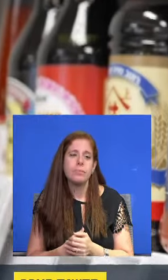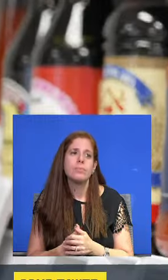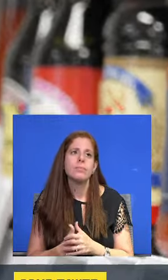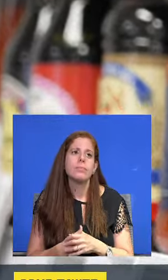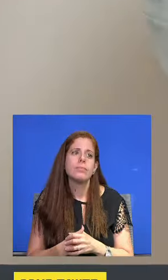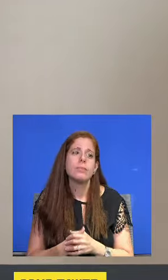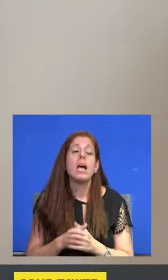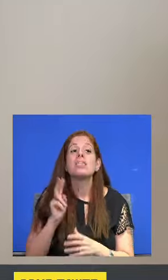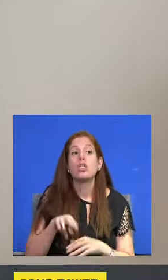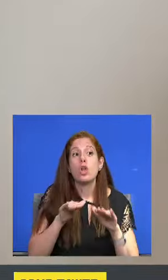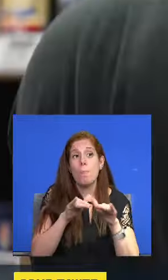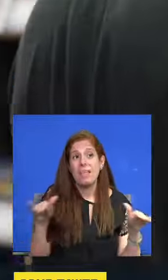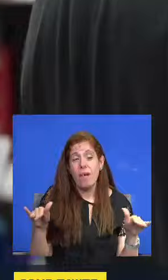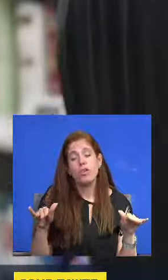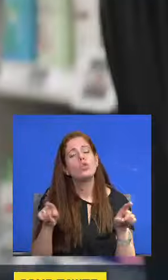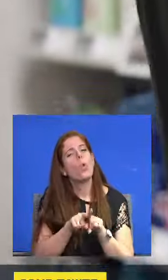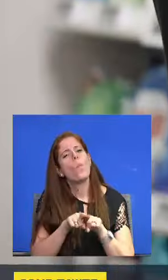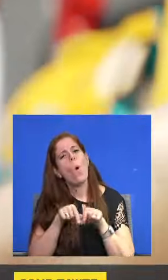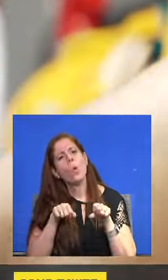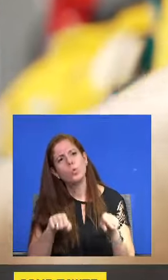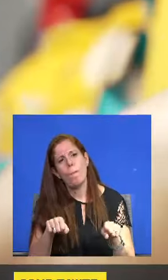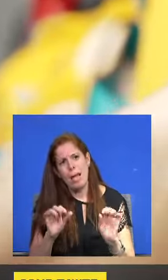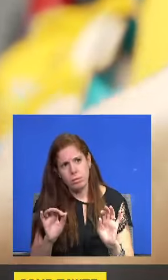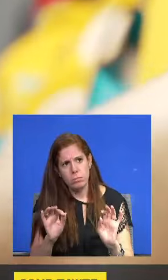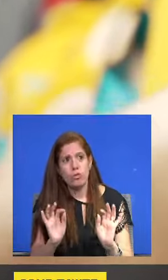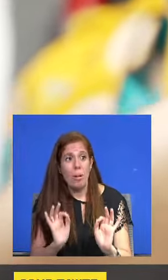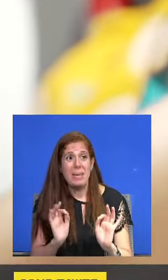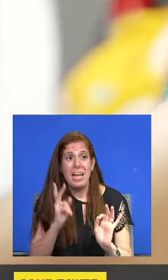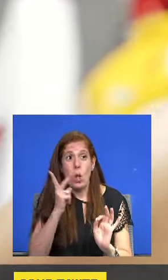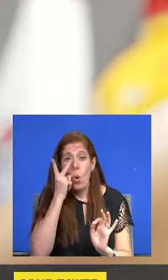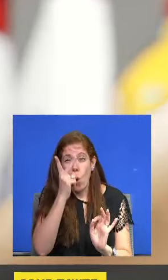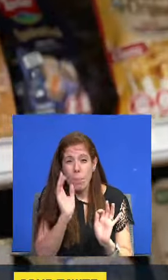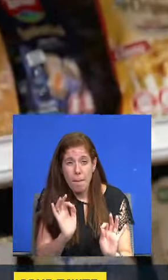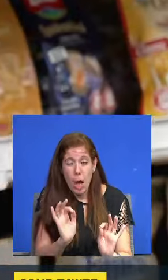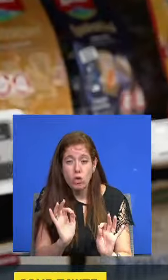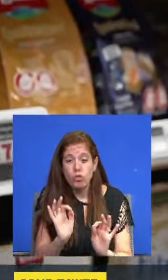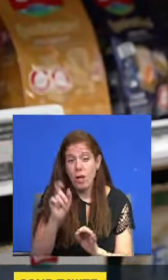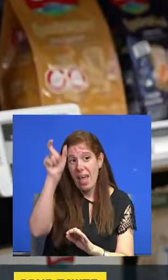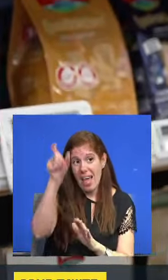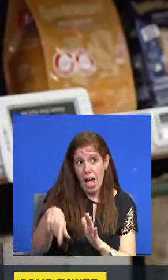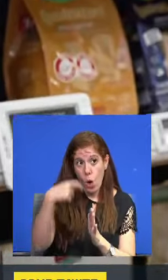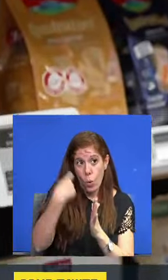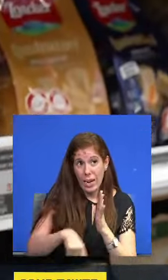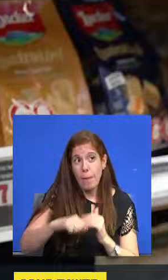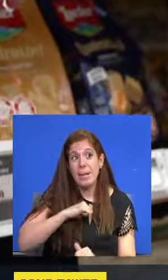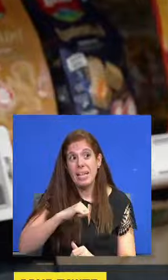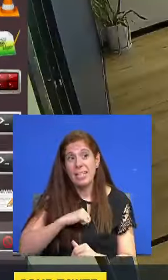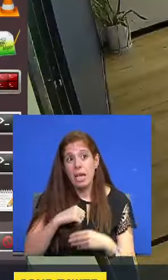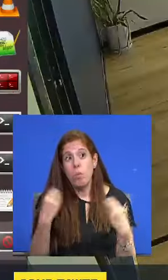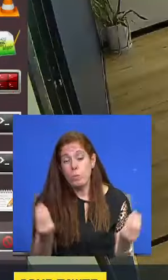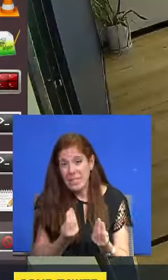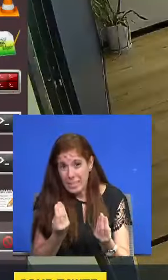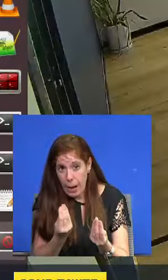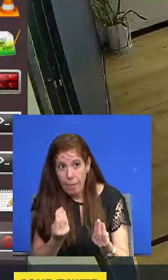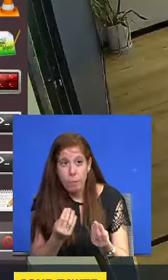אז יש לנו פה מדף שמדמה סופר, שלמעשה אתה יכול לראות ממש איך הקונה מתעניין במוצרים, נוגע במוצרים, ואיך